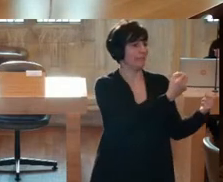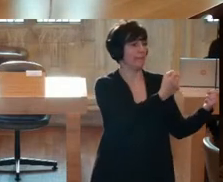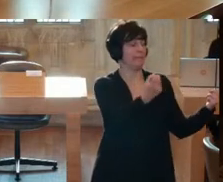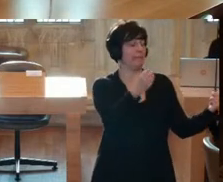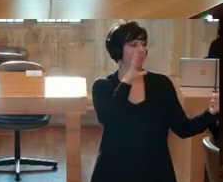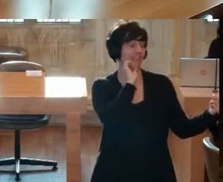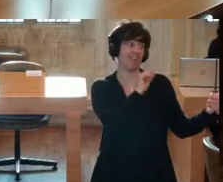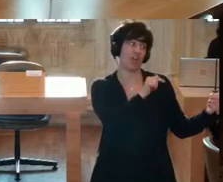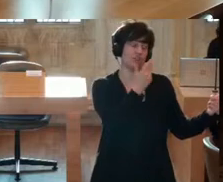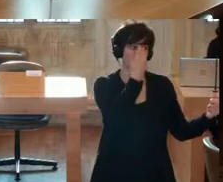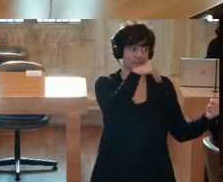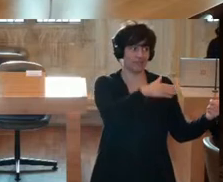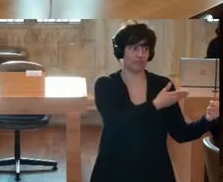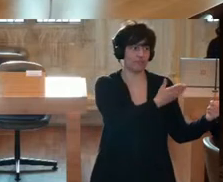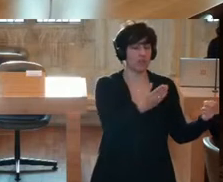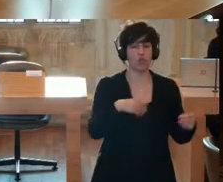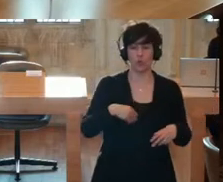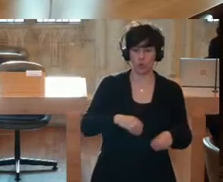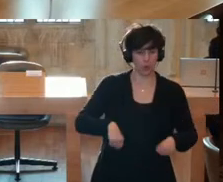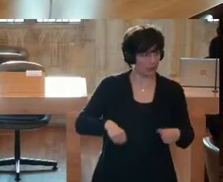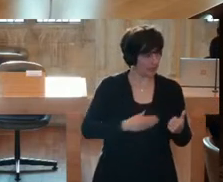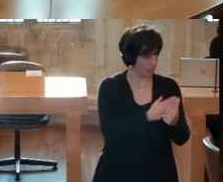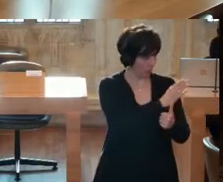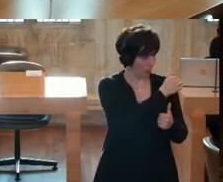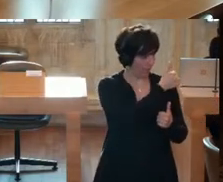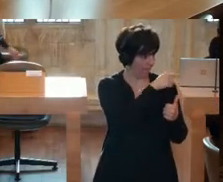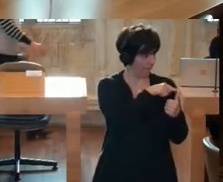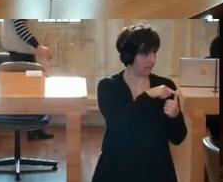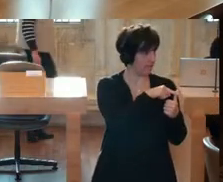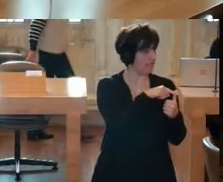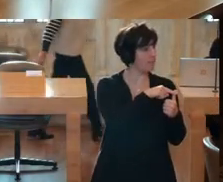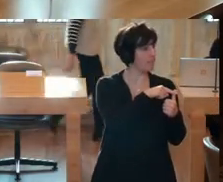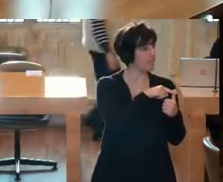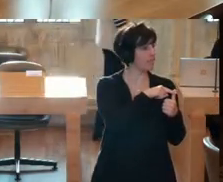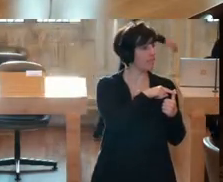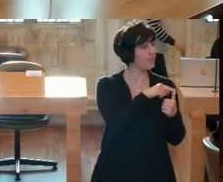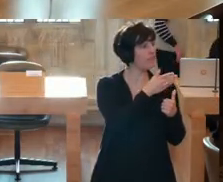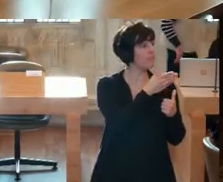s'allumer. Donc j'ai Rudy l'Orphelin pour commencer.